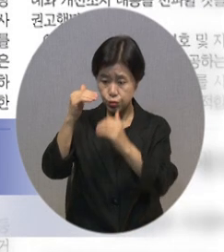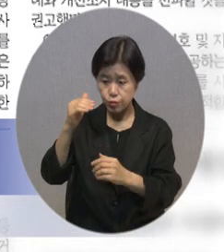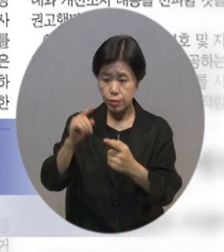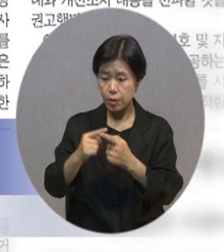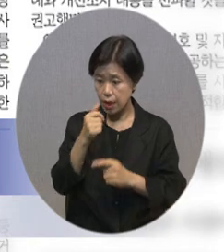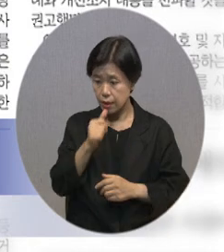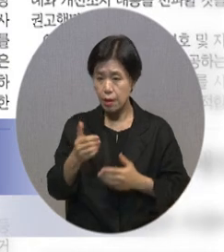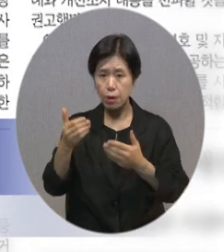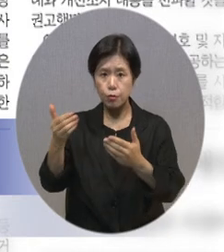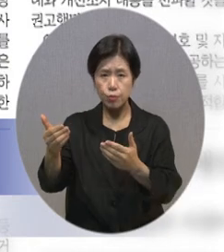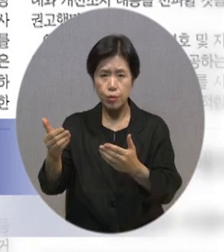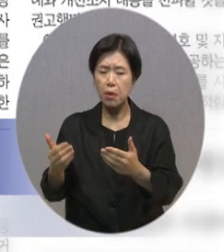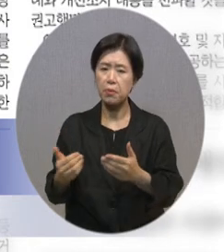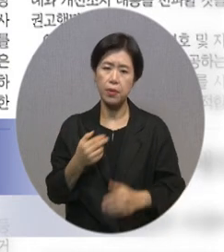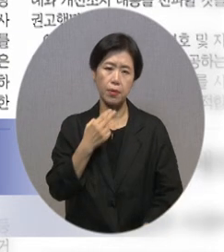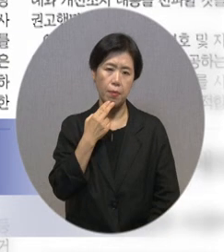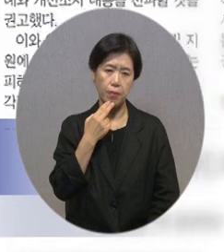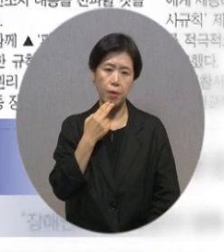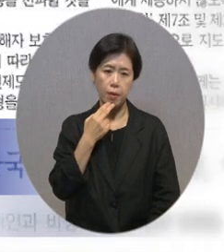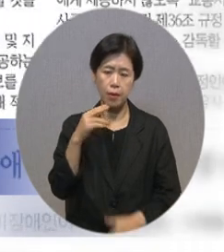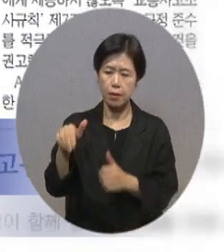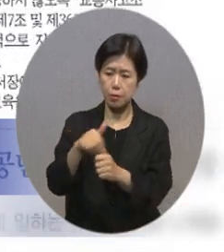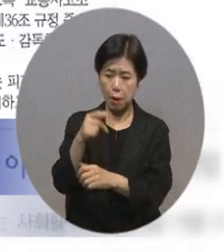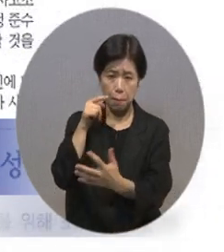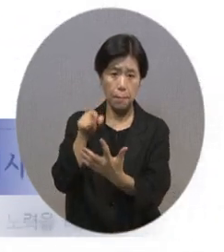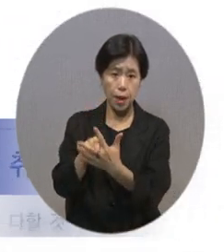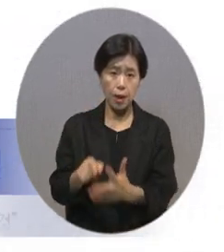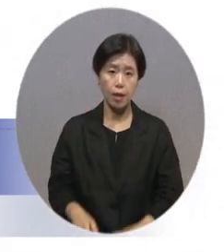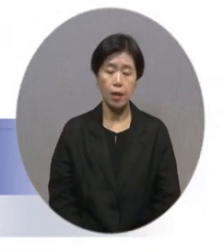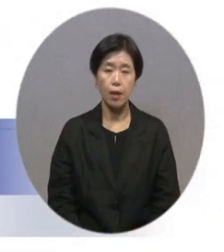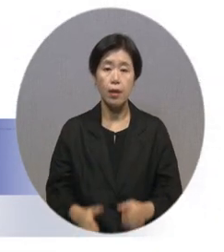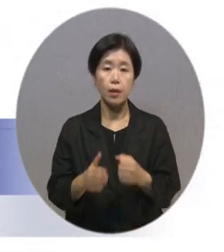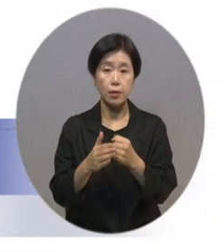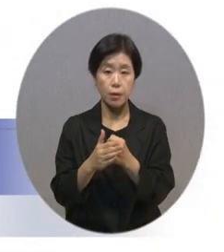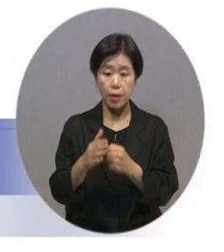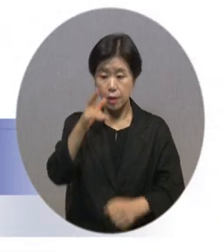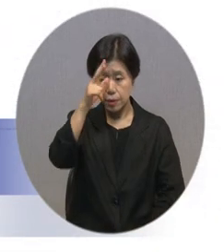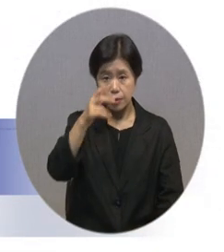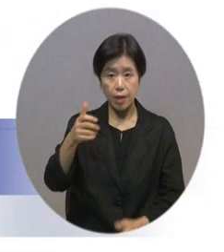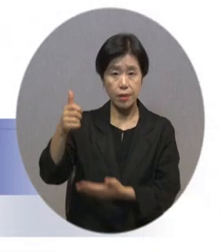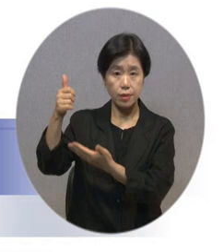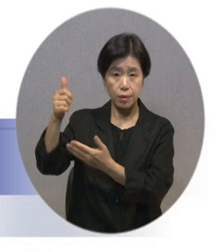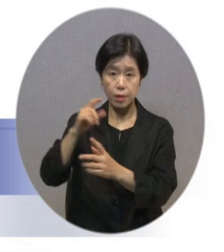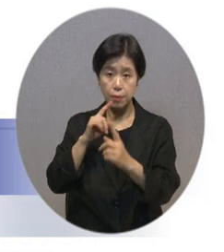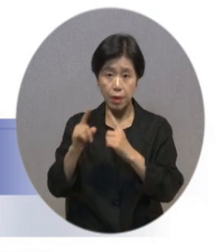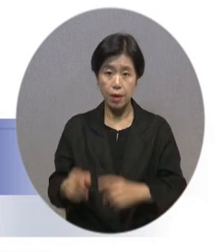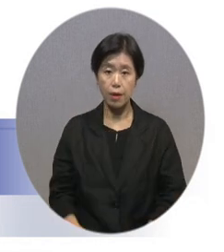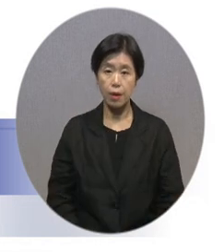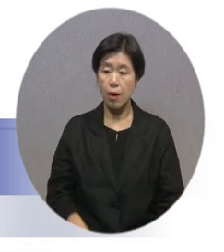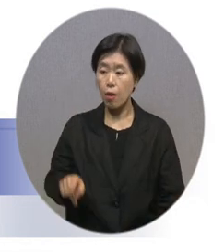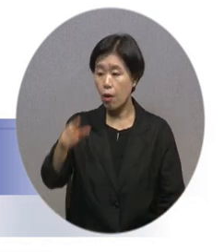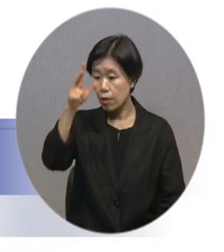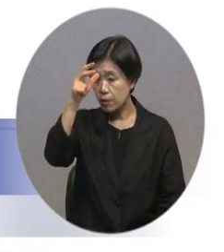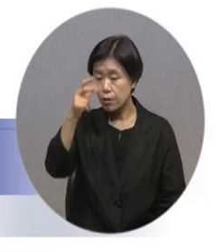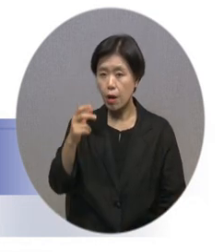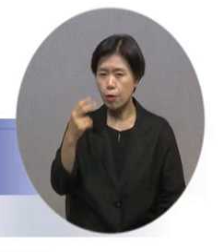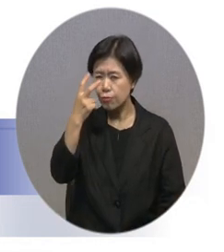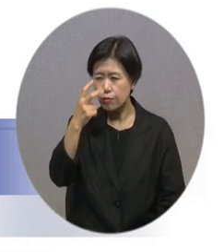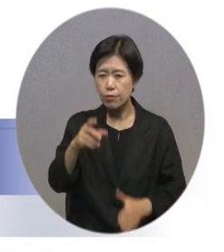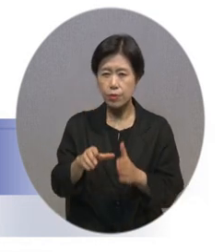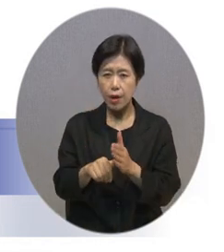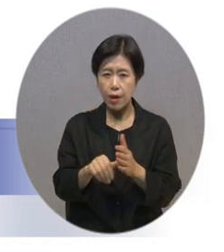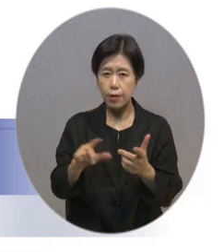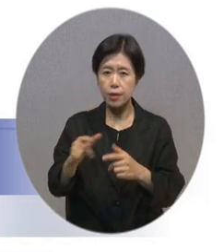안하지는 않았다고 판단했습니다 이에 인권은 경찰청장에게 수사에 관한 인권보호